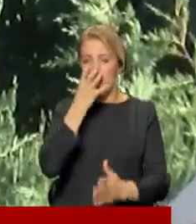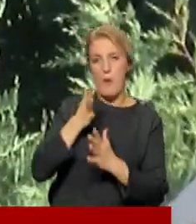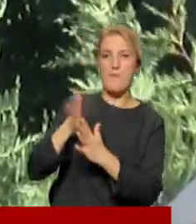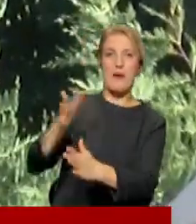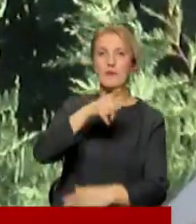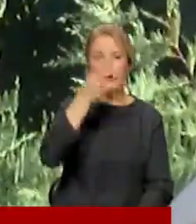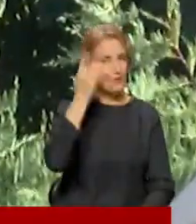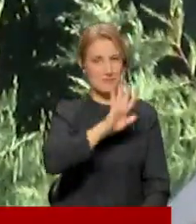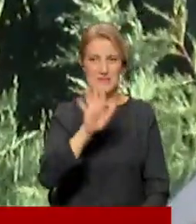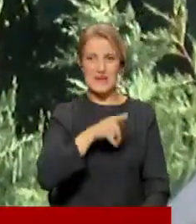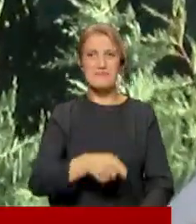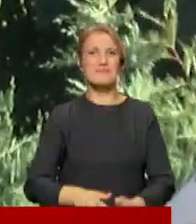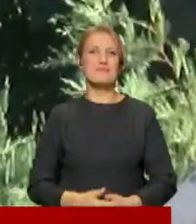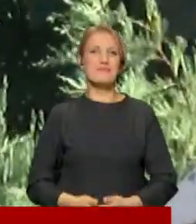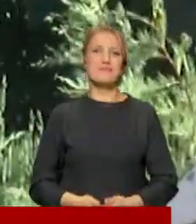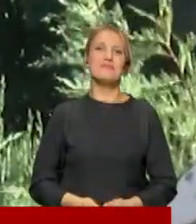sokayım unutmayacağım